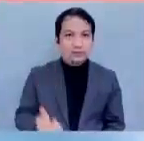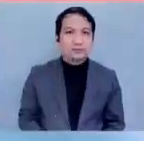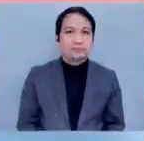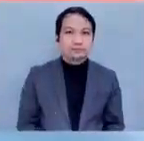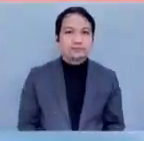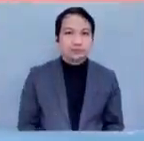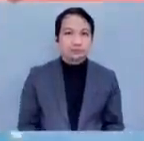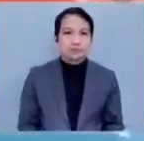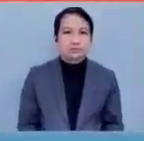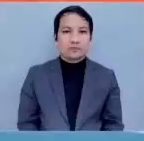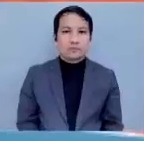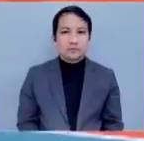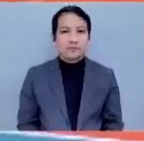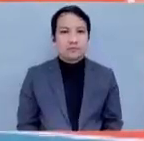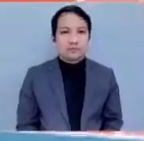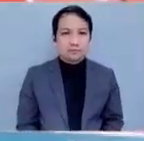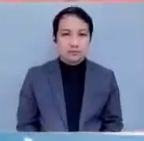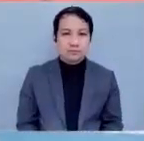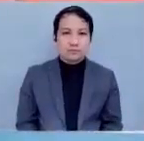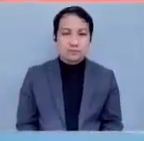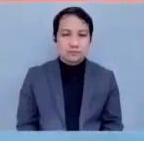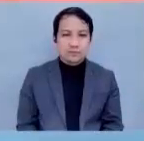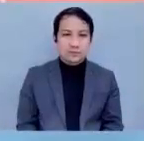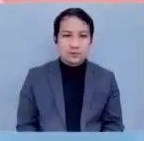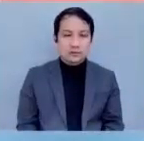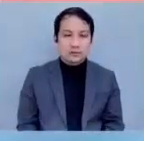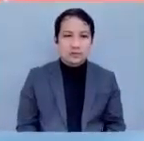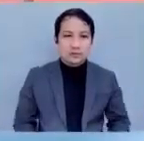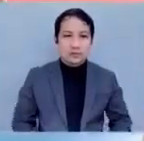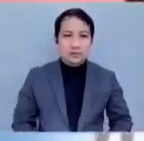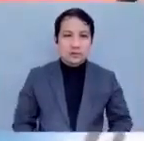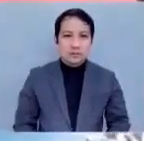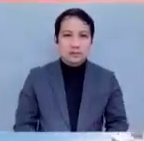This man, Ced Domingo, dagat.